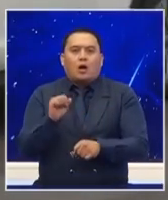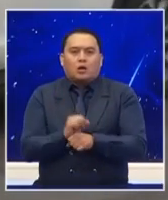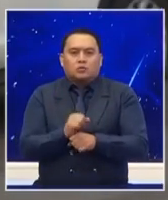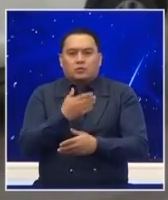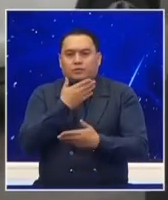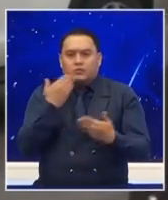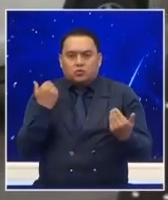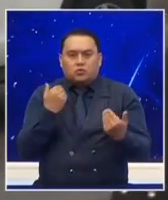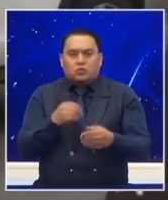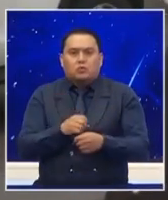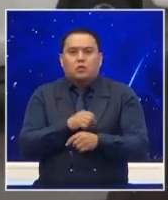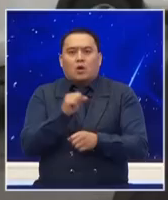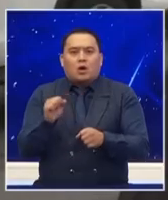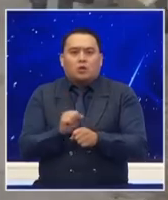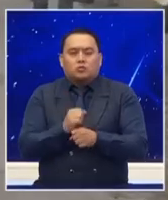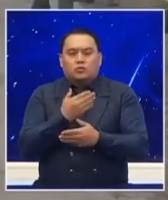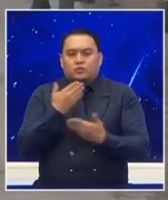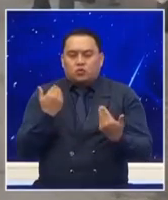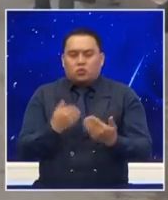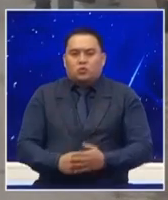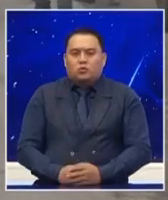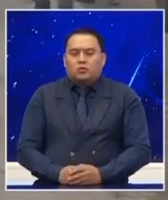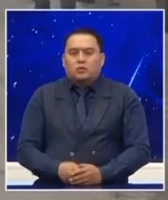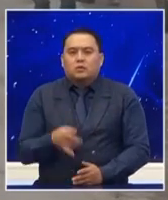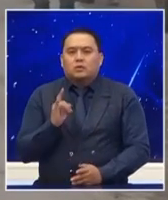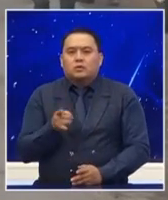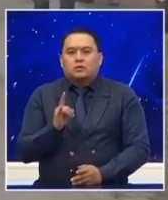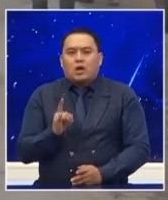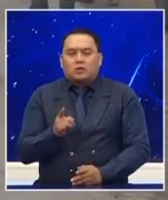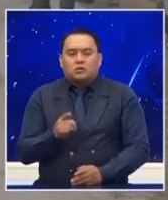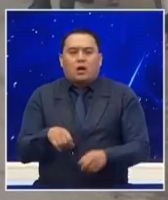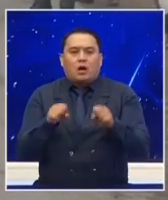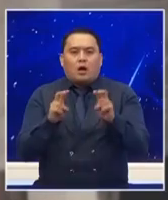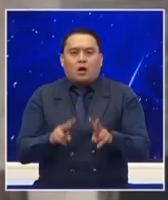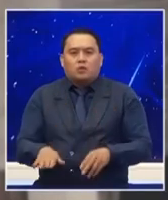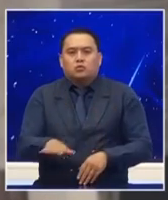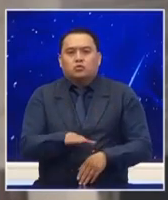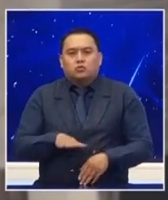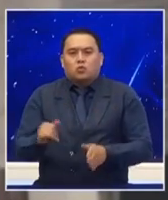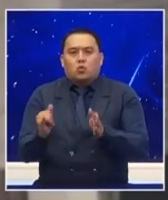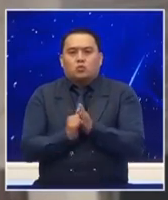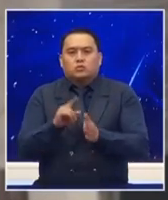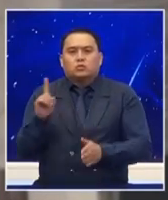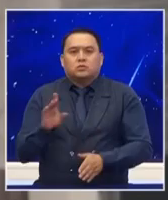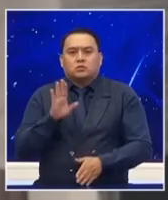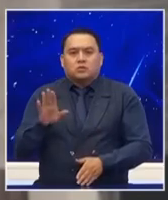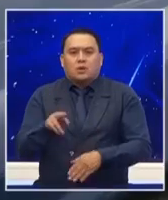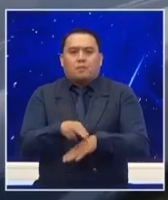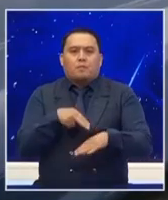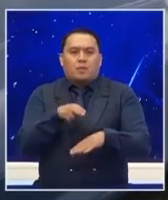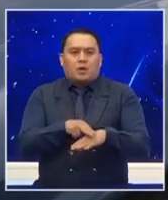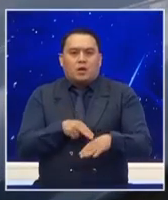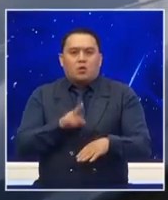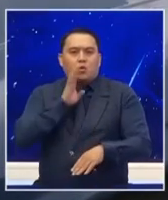бізге, ана жерде елім мына жақта тұратын қылды. Жолайрыққа таксилер тұрмау үшін арнайы жол белгілері қойылыпты. Май қызметкерлері